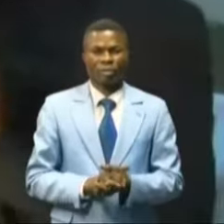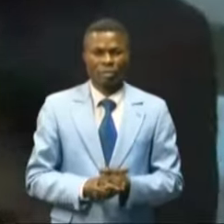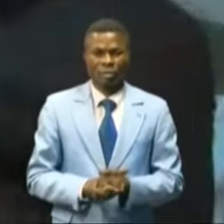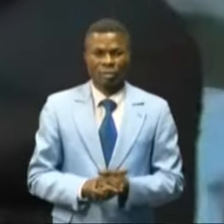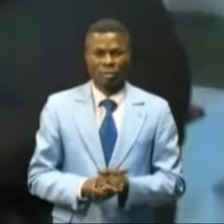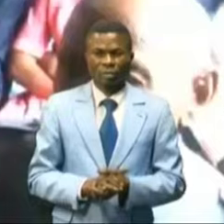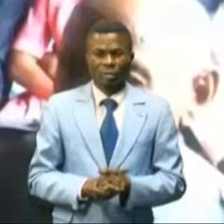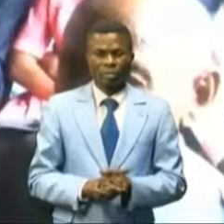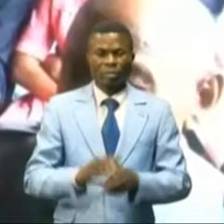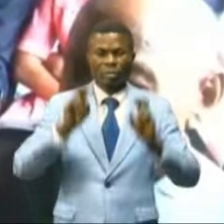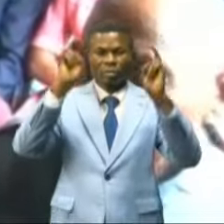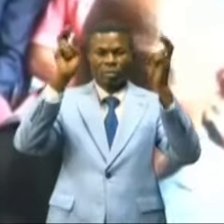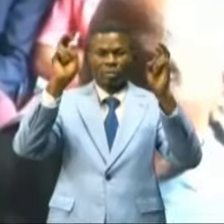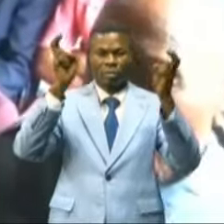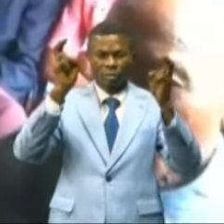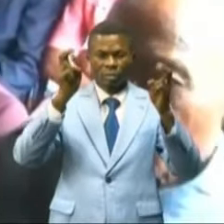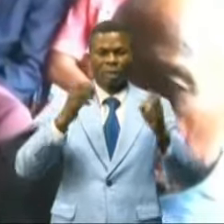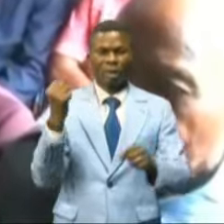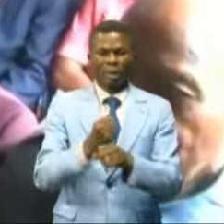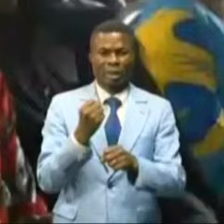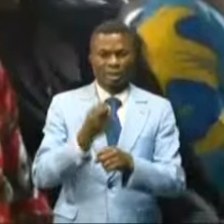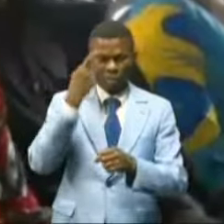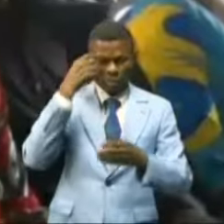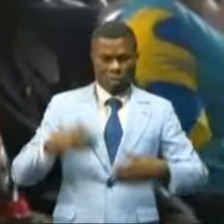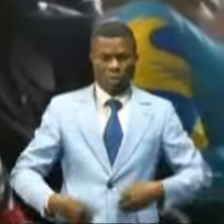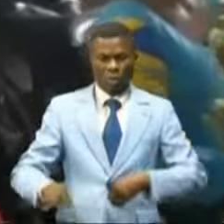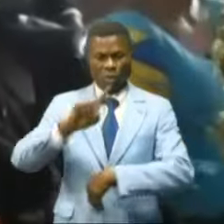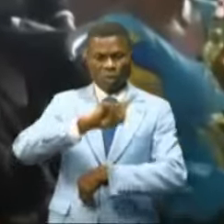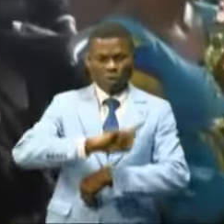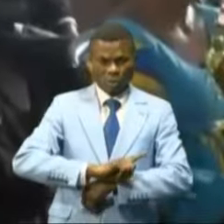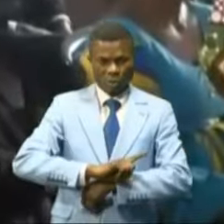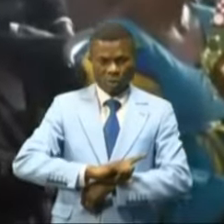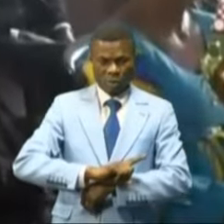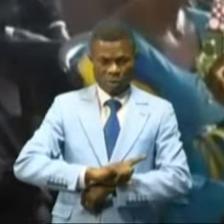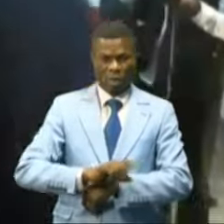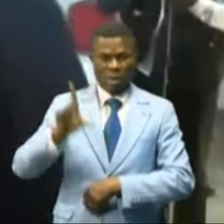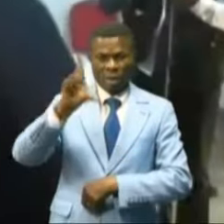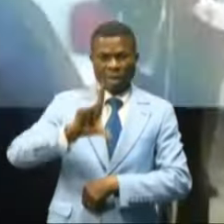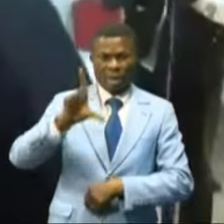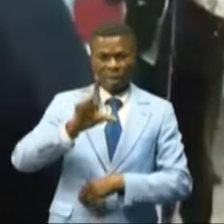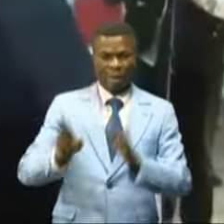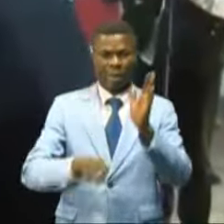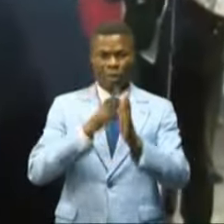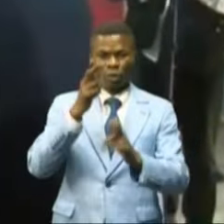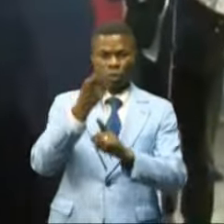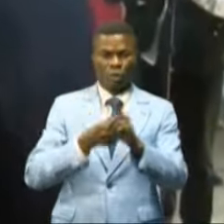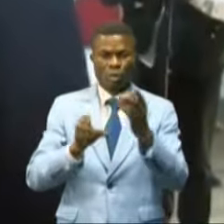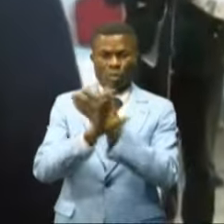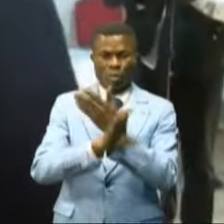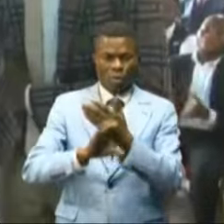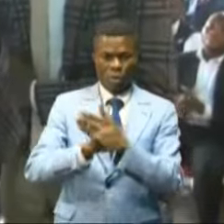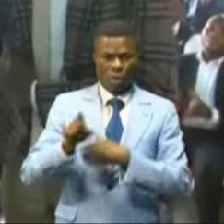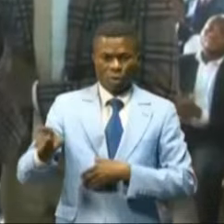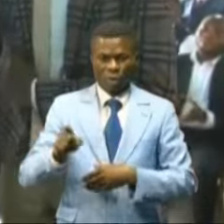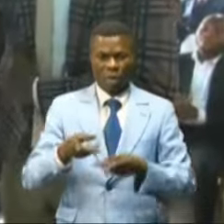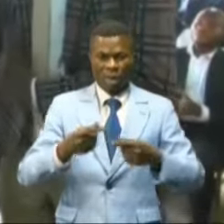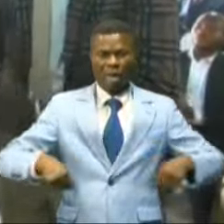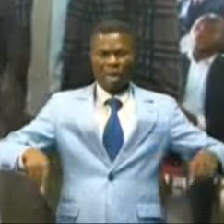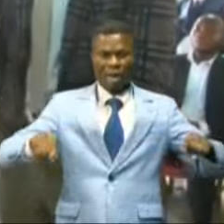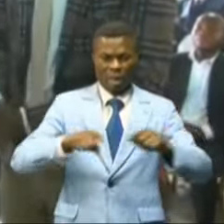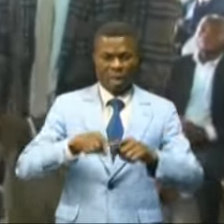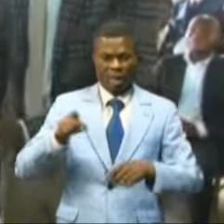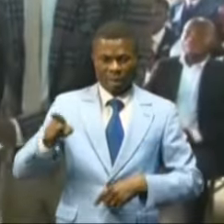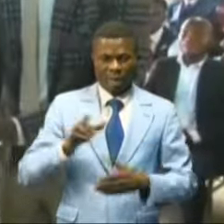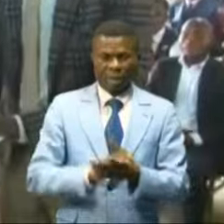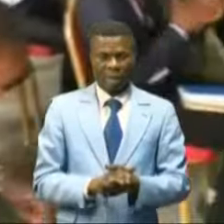Pensée sous le thème « Agir pour la jeunesse », cette journée a été présidée ce lundi 12 août par le gouverneur de province dans la salle CIK.